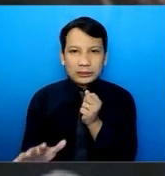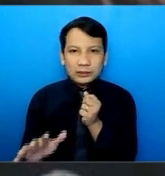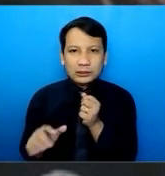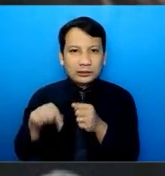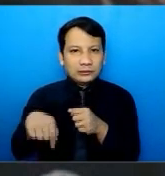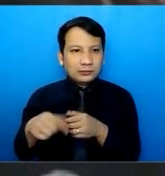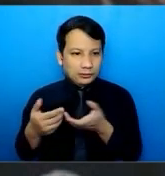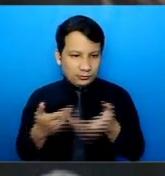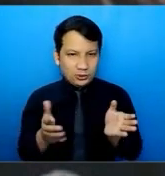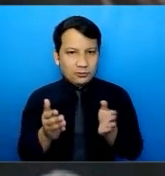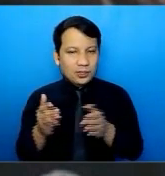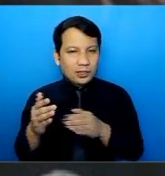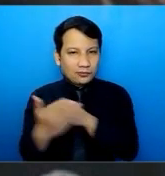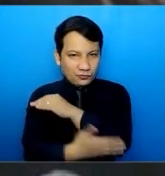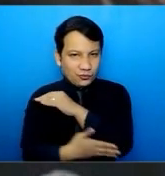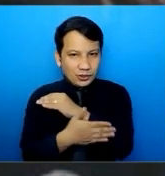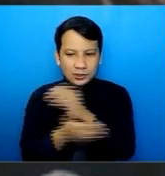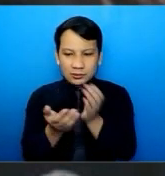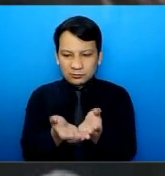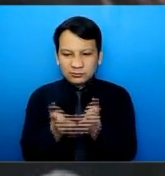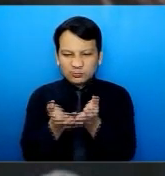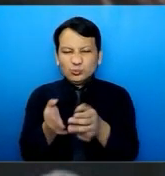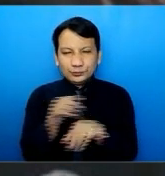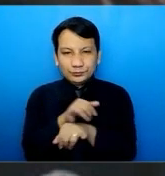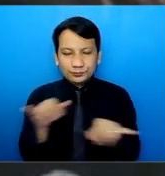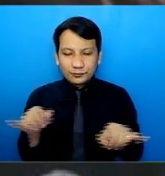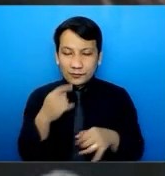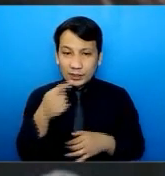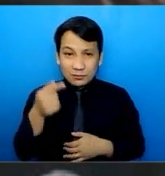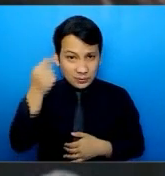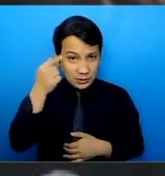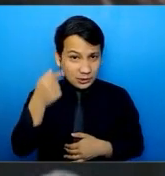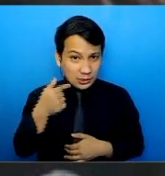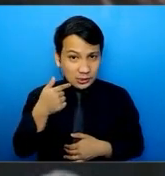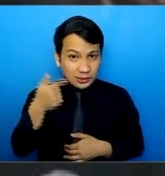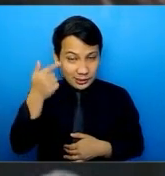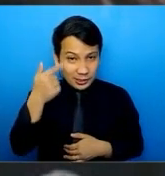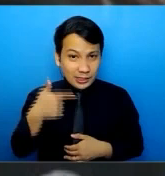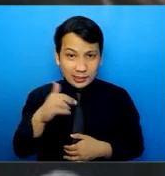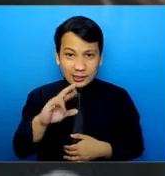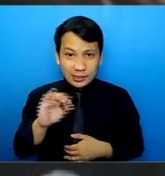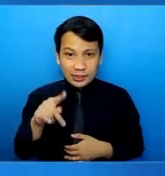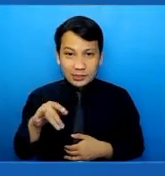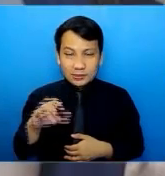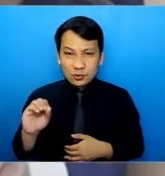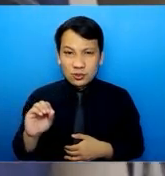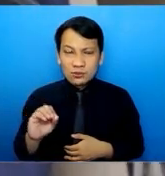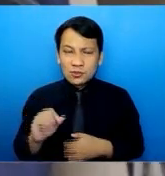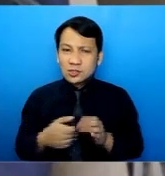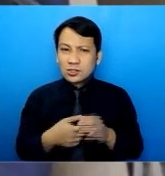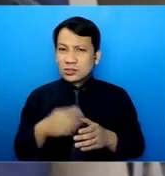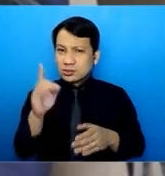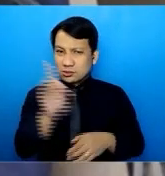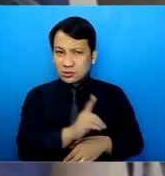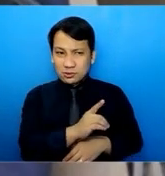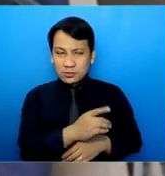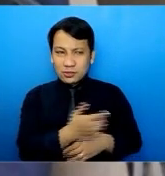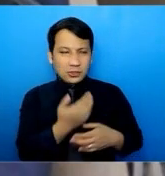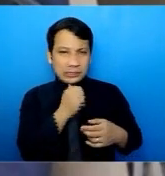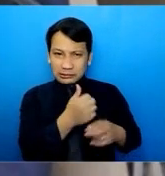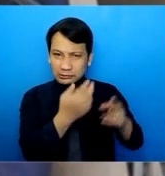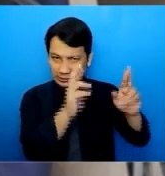banyagang barko. Kinundi na rin ni Senadora Grace Poe ang tahasang pang-iinsulto ng China sa soberanya ng